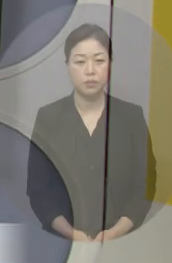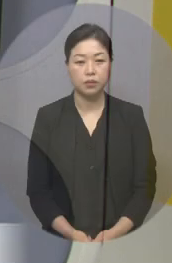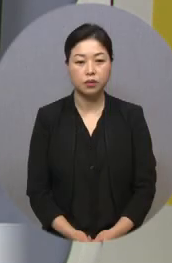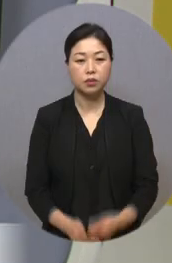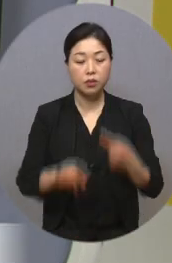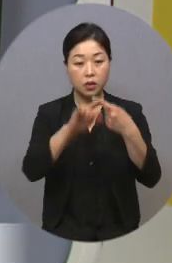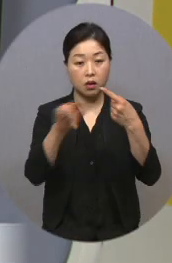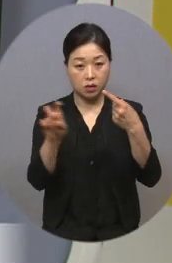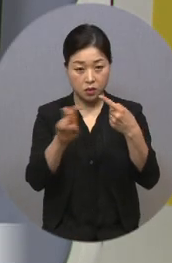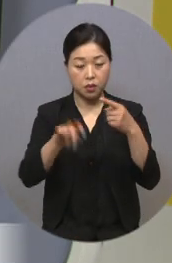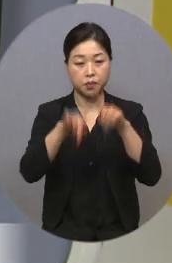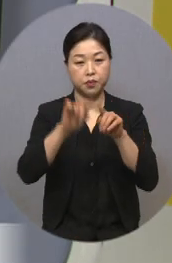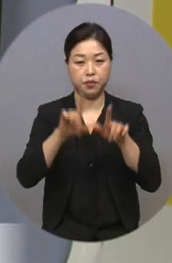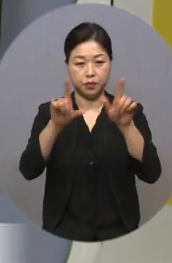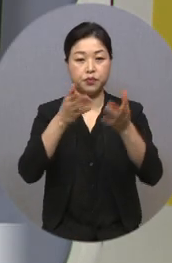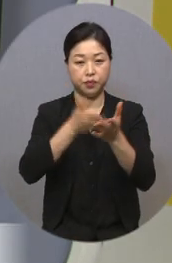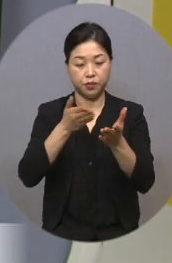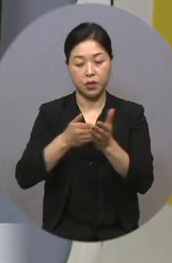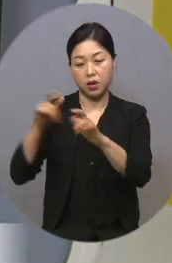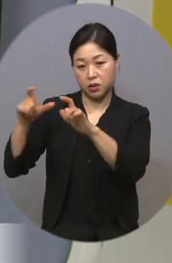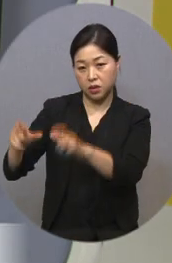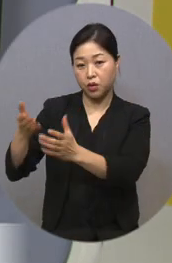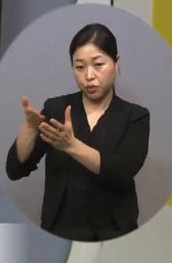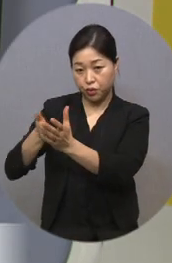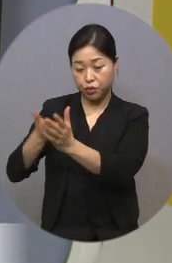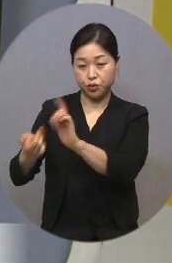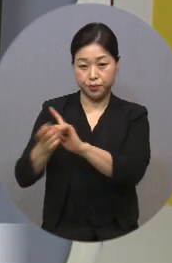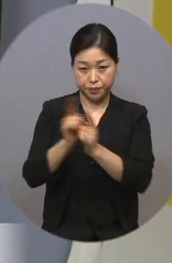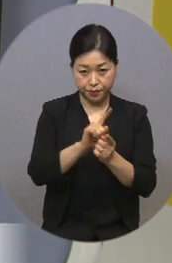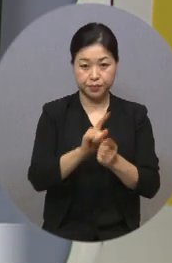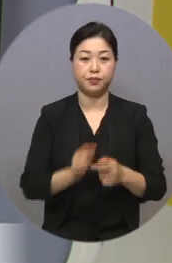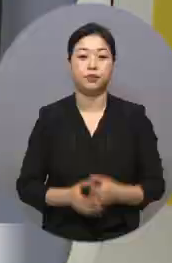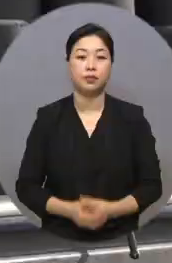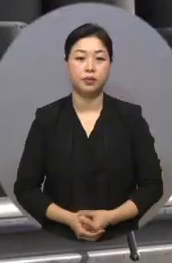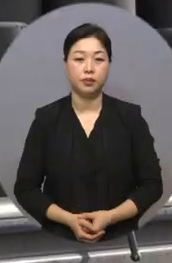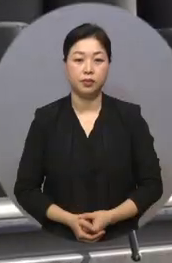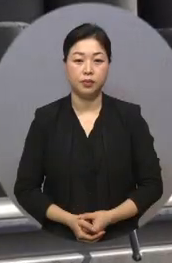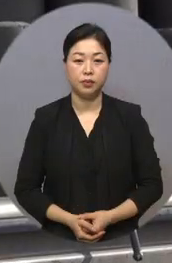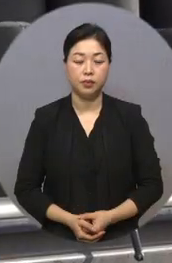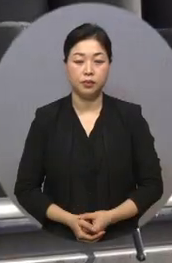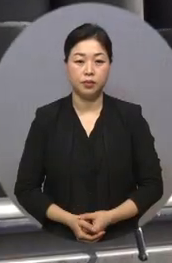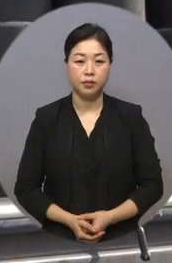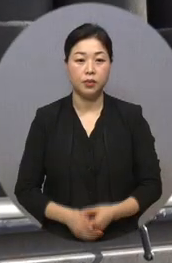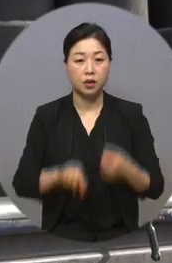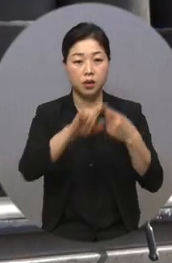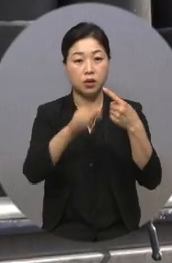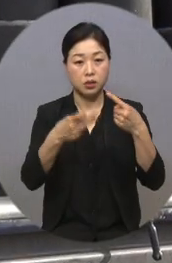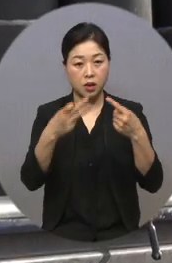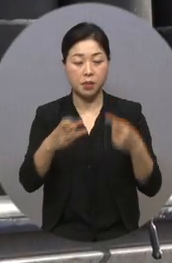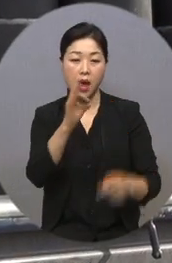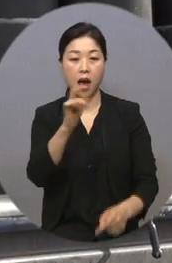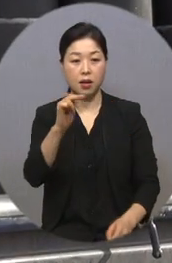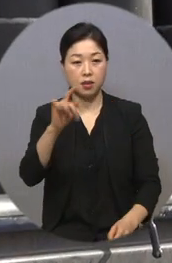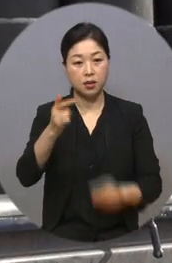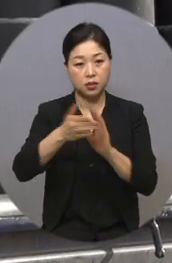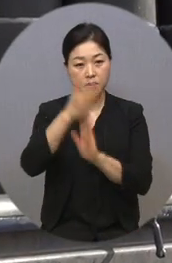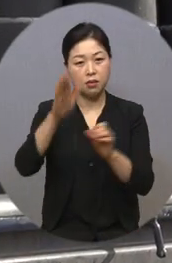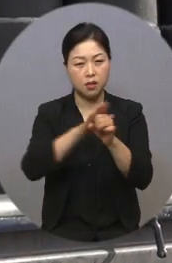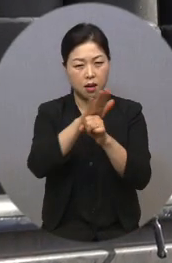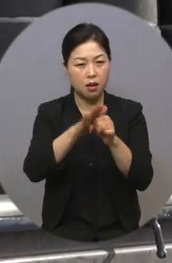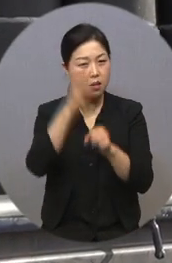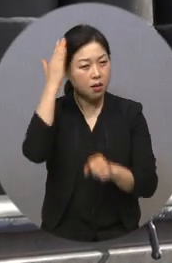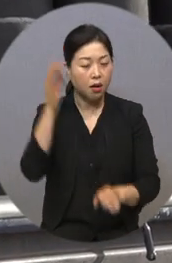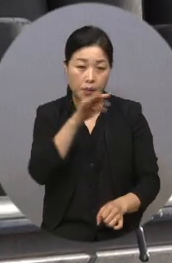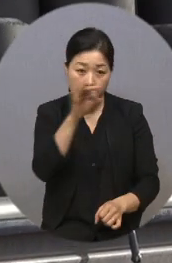1월 22일 목요일 만만한 뉴스는 지역 네트워크 소식으로 함께합니다. 지난 13일 아산시에서 사랑의 연탄 배달